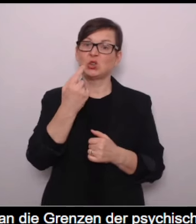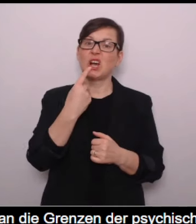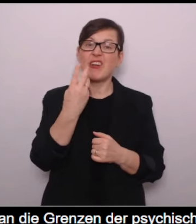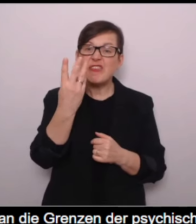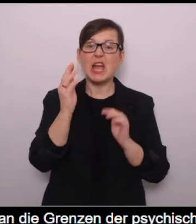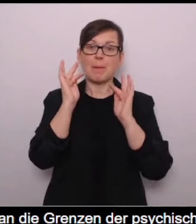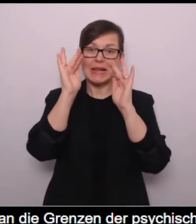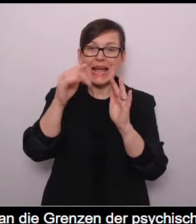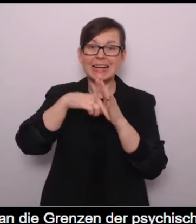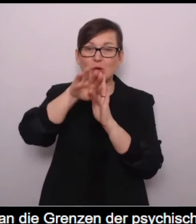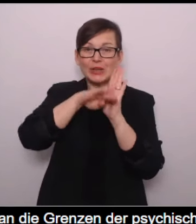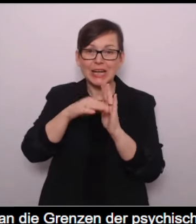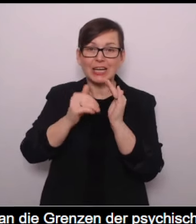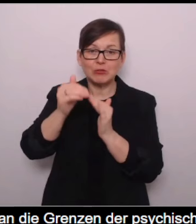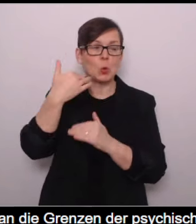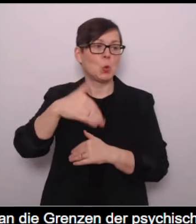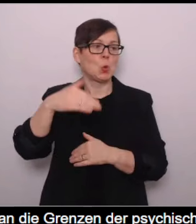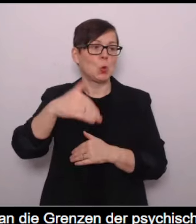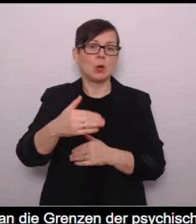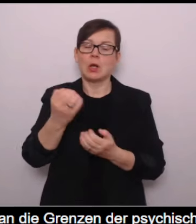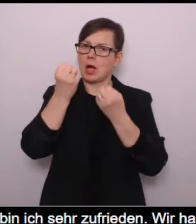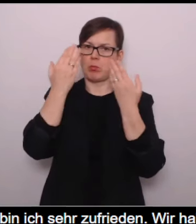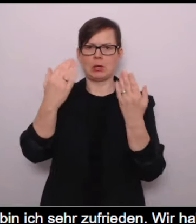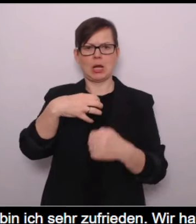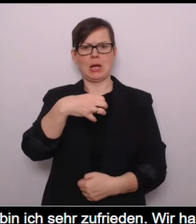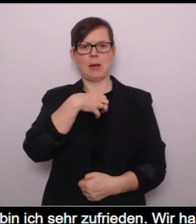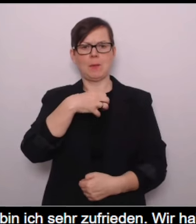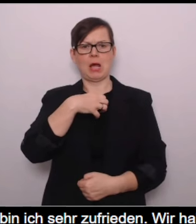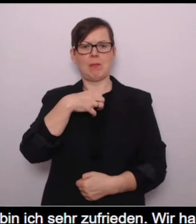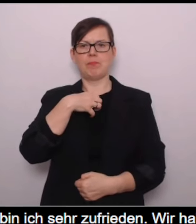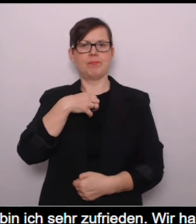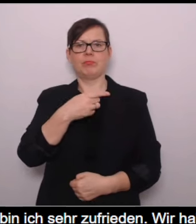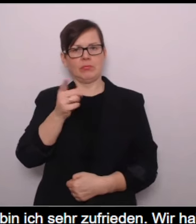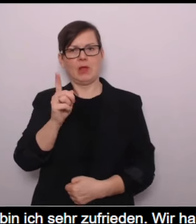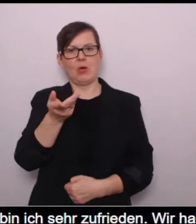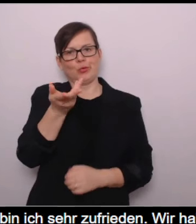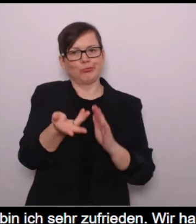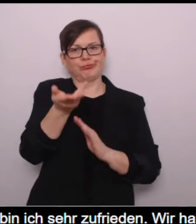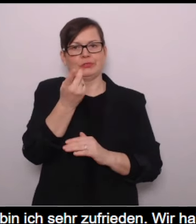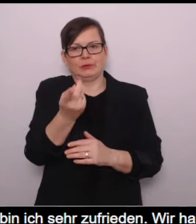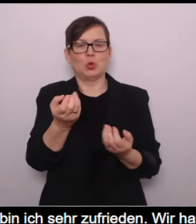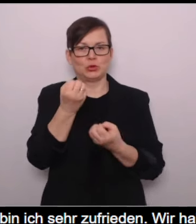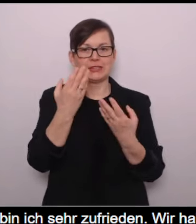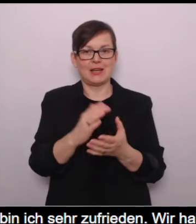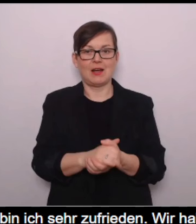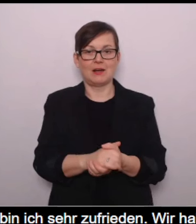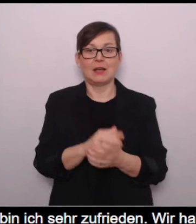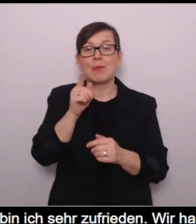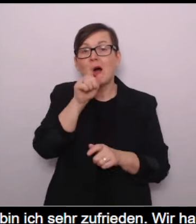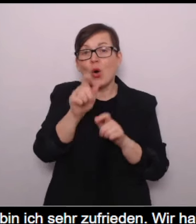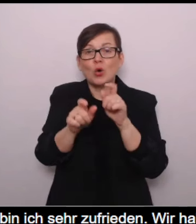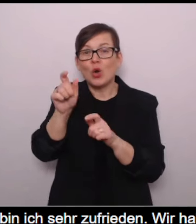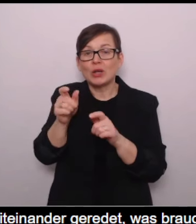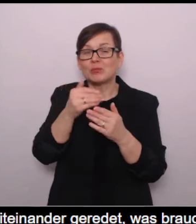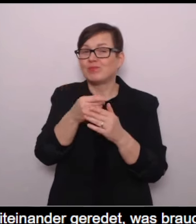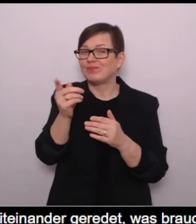muss bleiben. Und natürlich sagt jeder Mensch, 4 Milliarden Tarif ist sehr viel. Andererseits wollen wir, unsere Beamten natürlich im